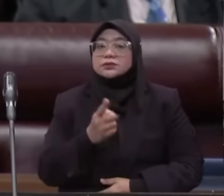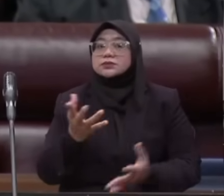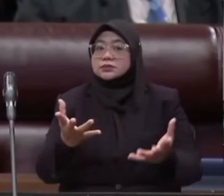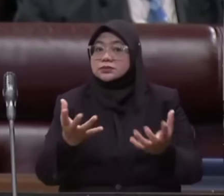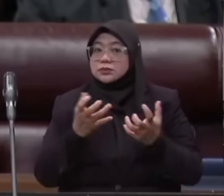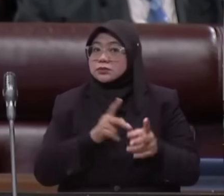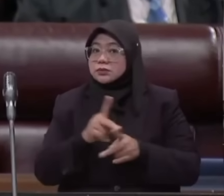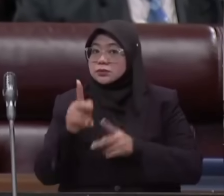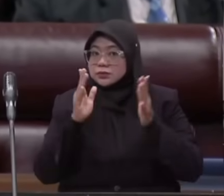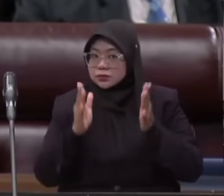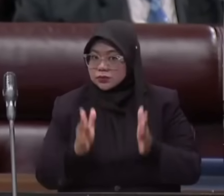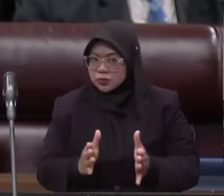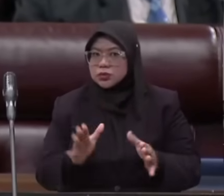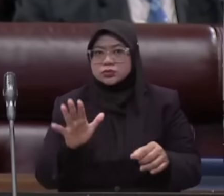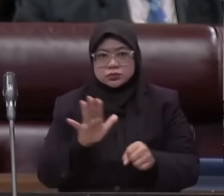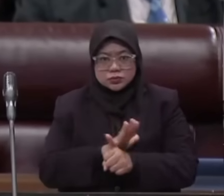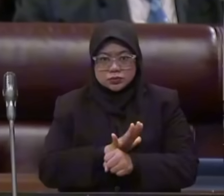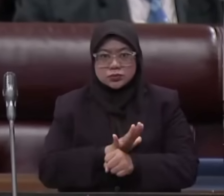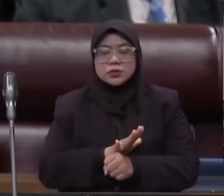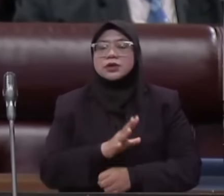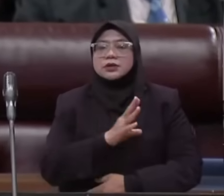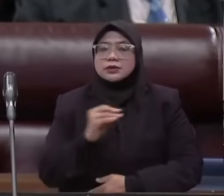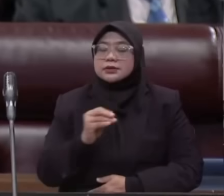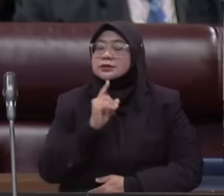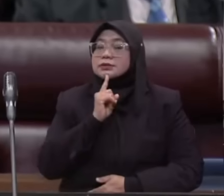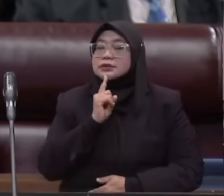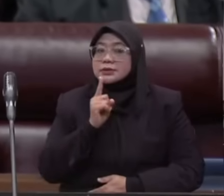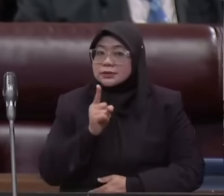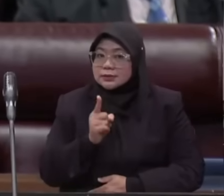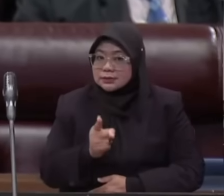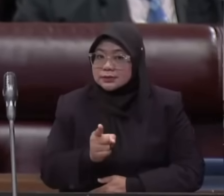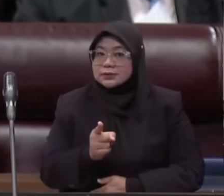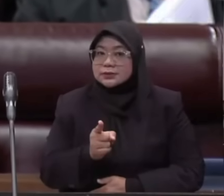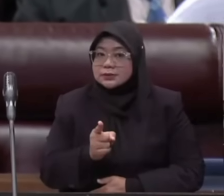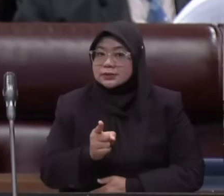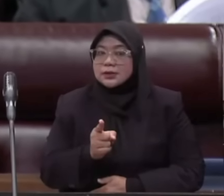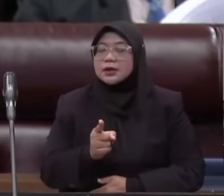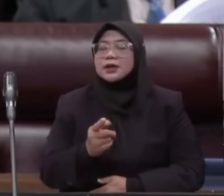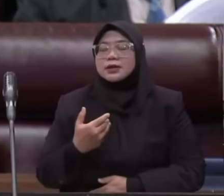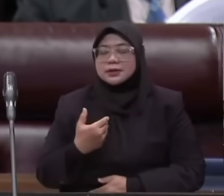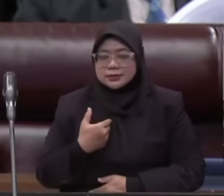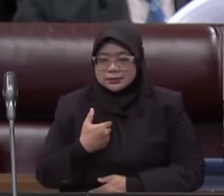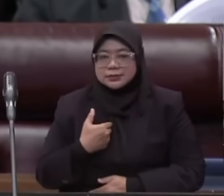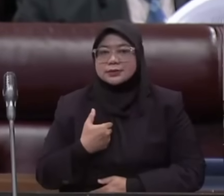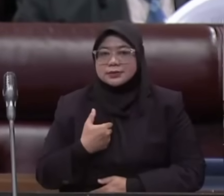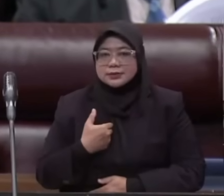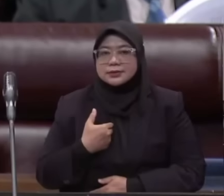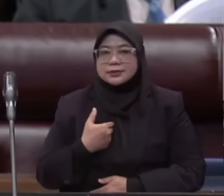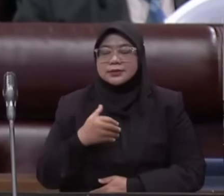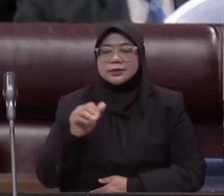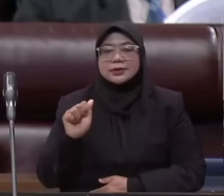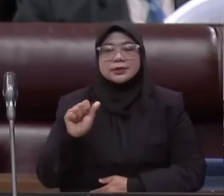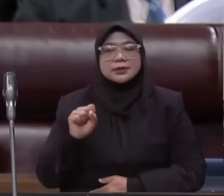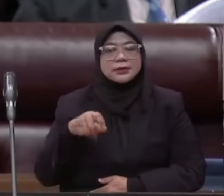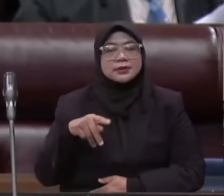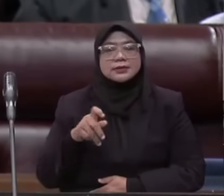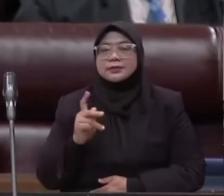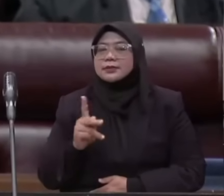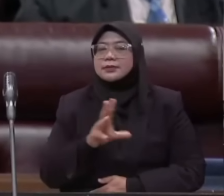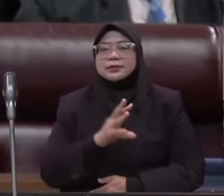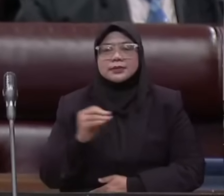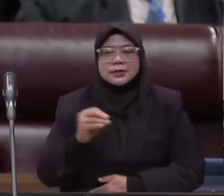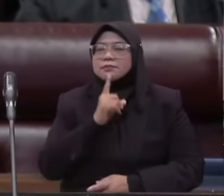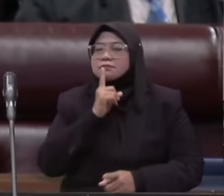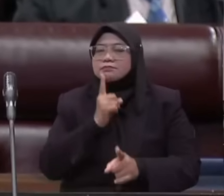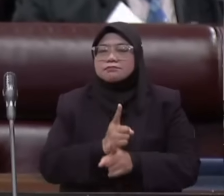mempunyai paka yang mencukupi di peringkat eee Memangnya ada beberapa aspek ya ini satu